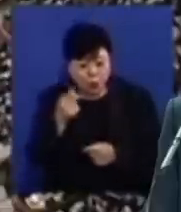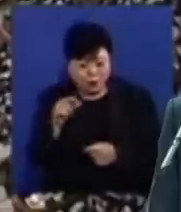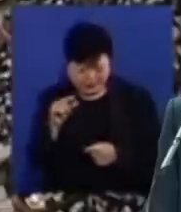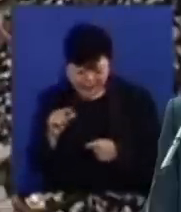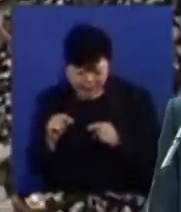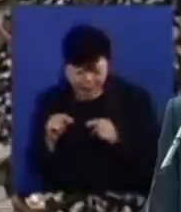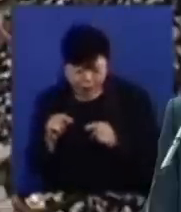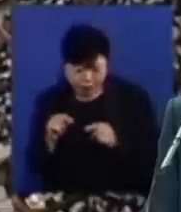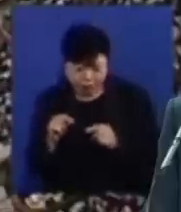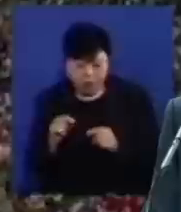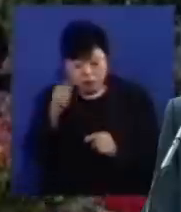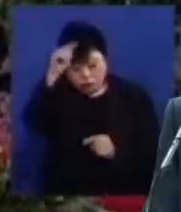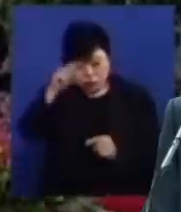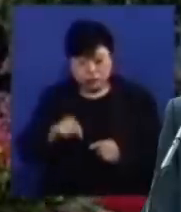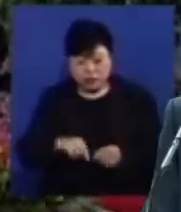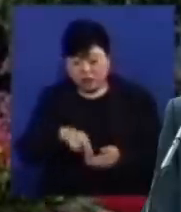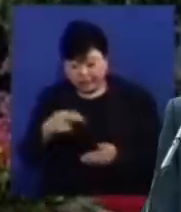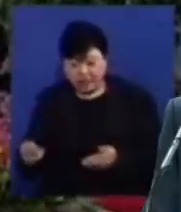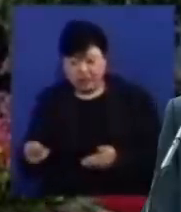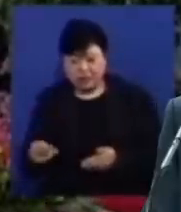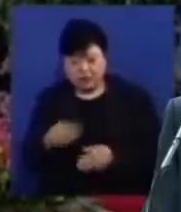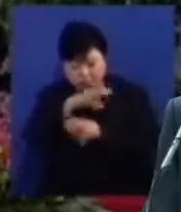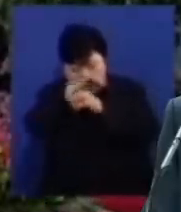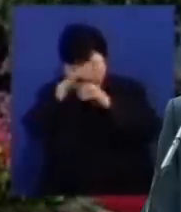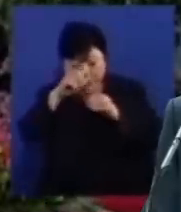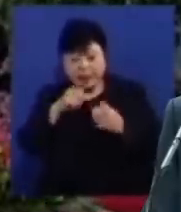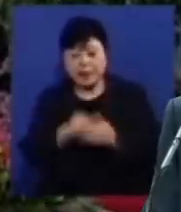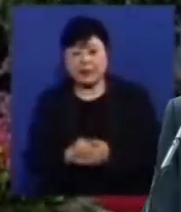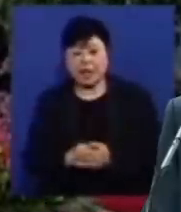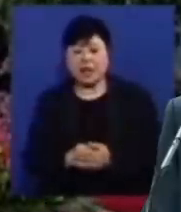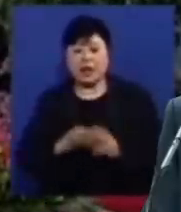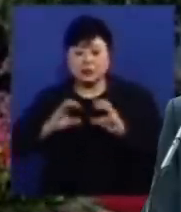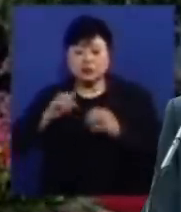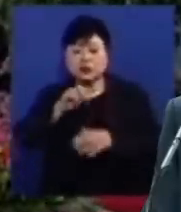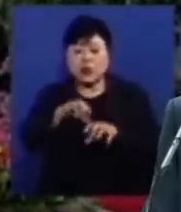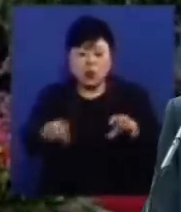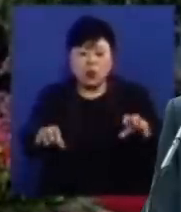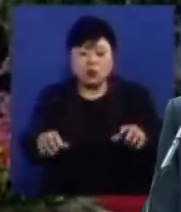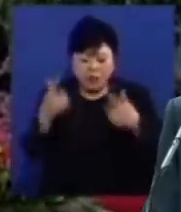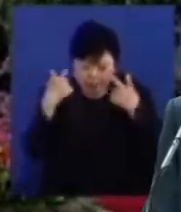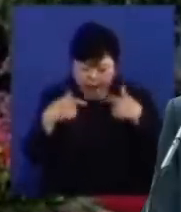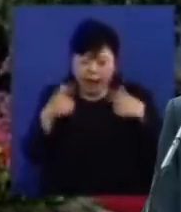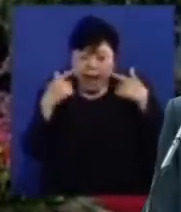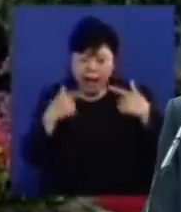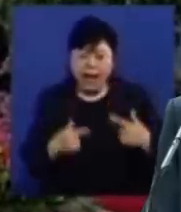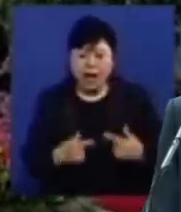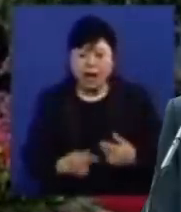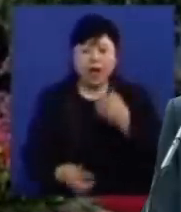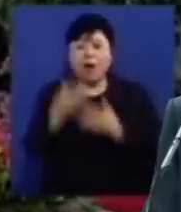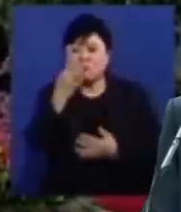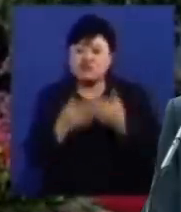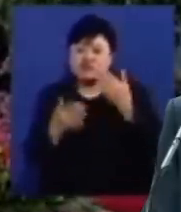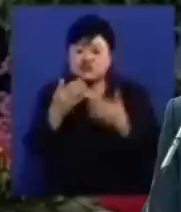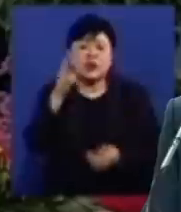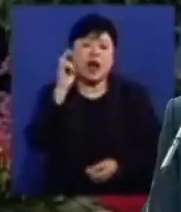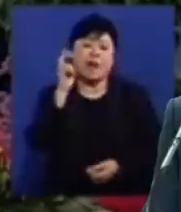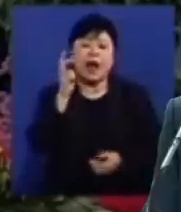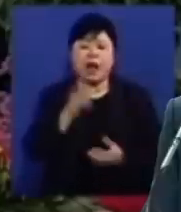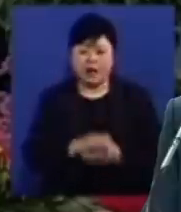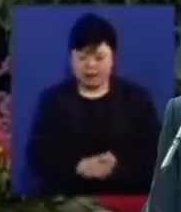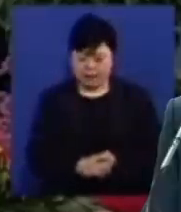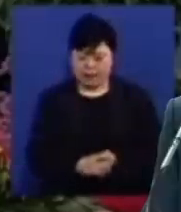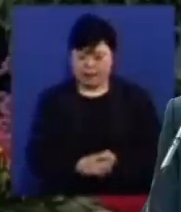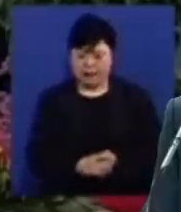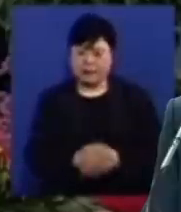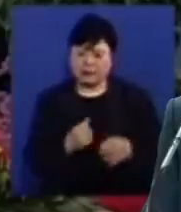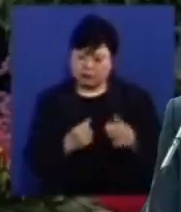얇았어도 우주에서 떨어지는 별똥 때문에 지구 곳곳은 날마다 화재가 일어나게 된다고 합니다.